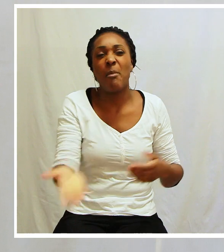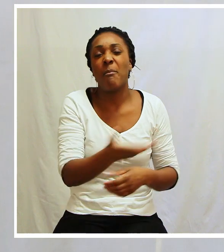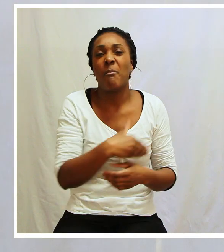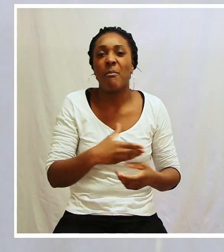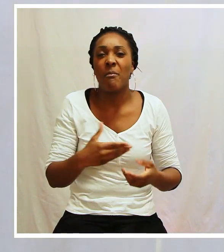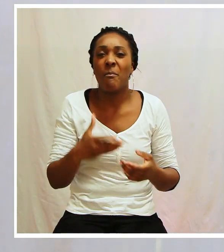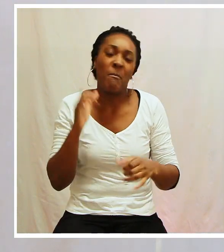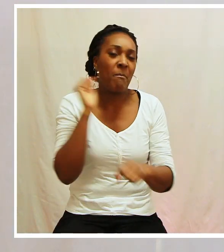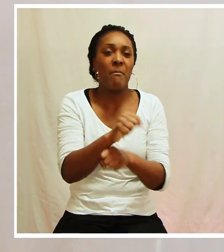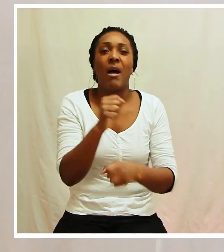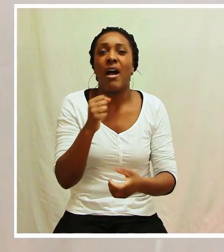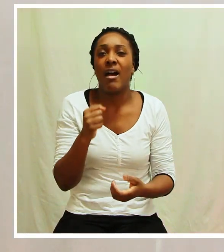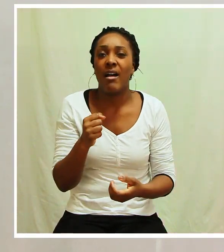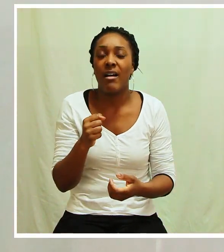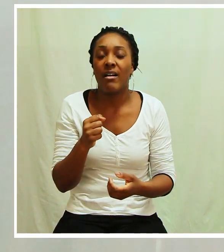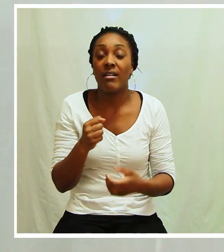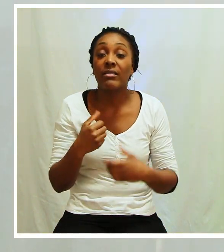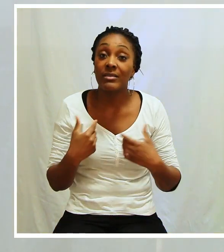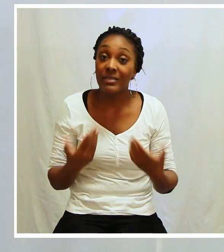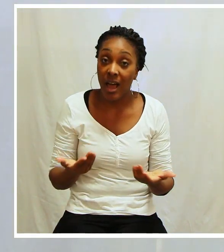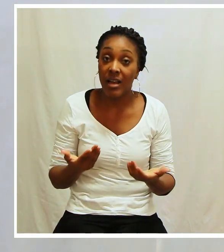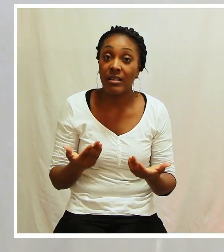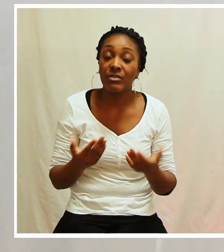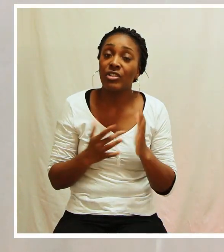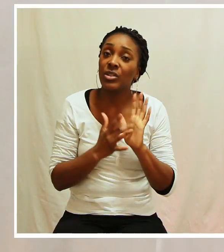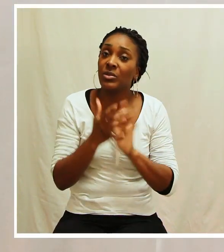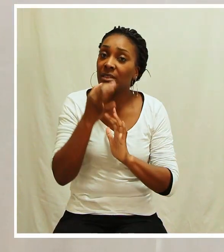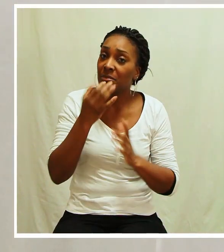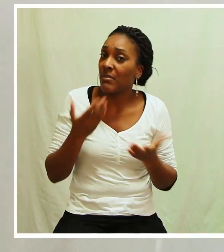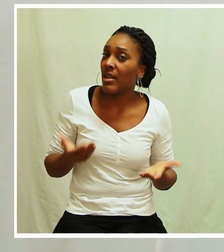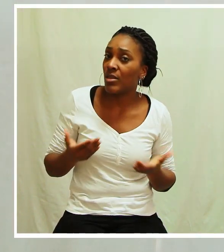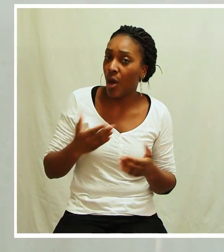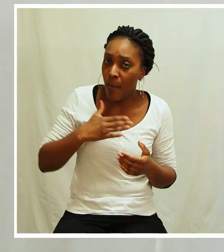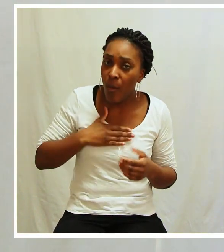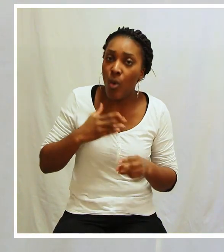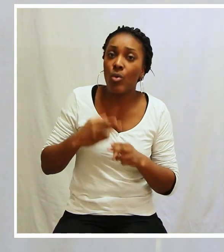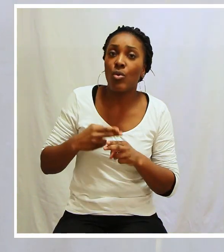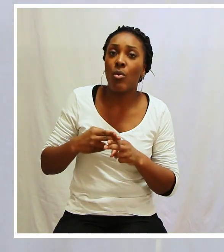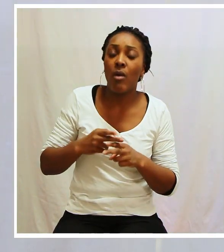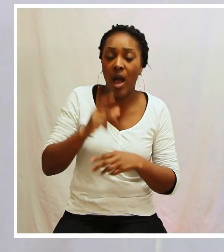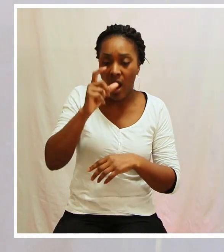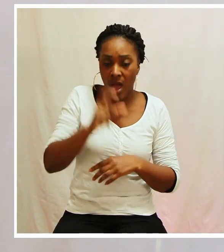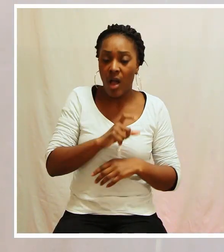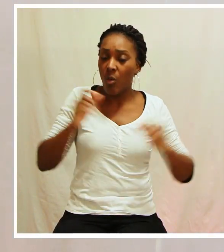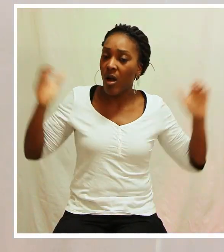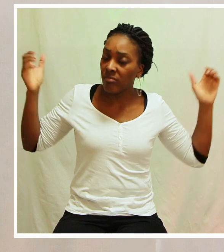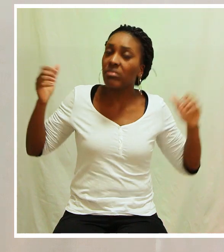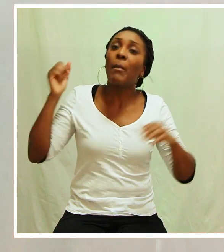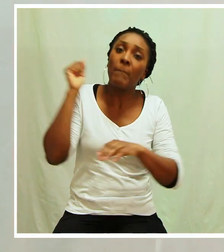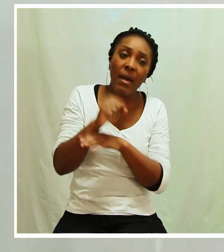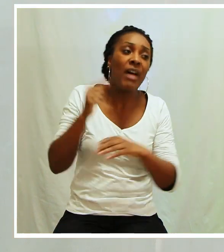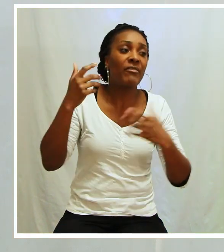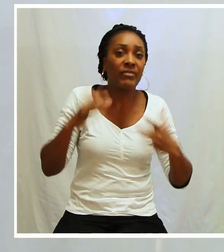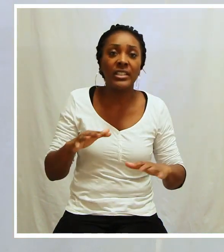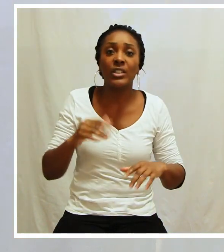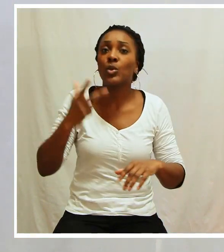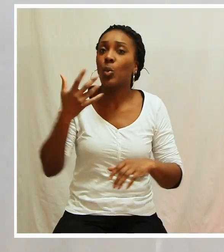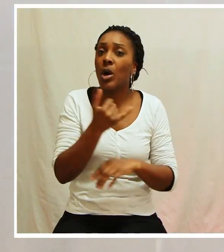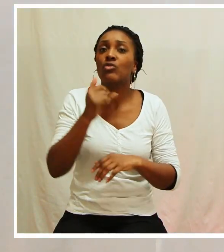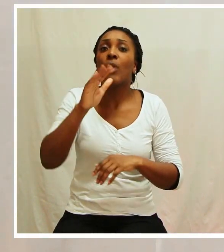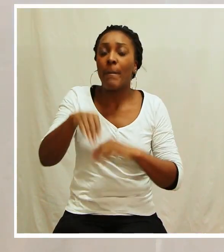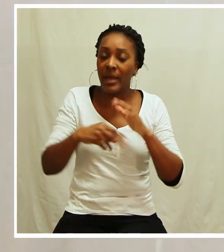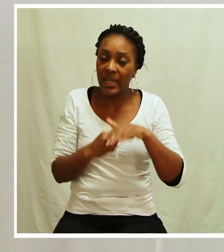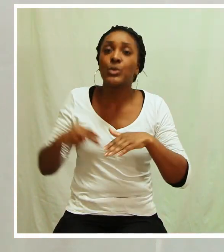lier peut-être, eh bien, le Seigneur a dit maintenant en mon nom. Parce que j'ai vaincu à la croix. Et que je suis ressuscité le 3e